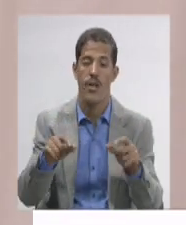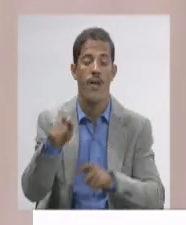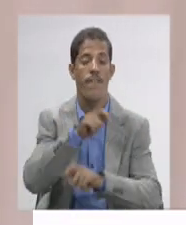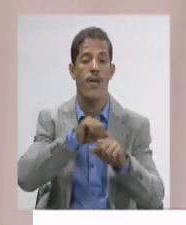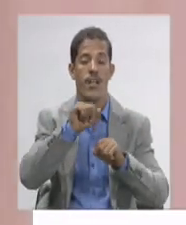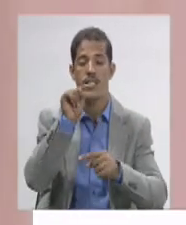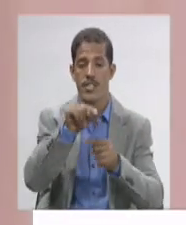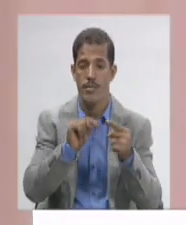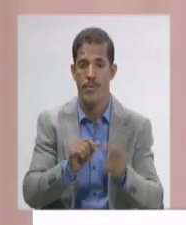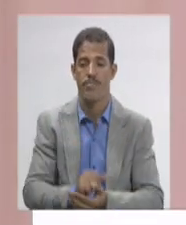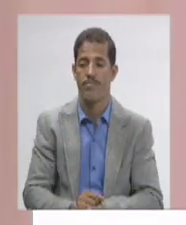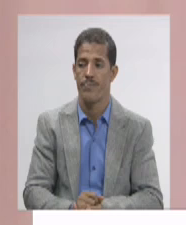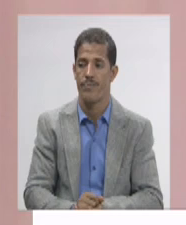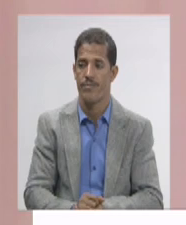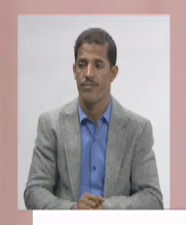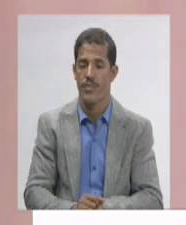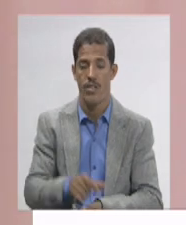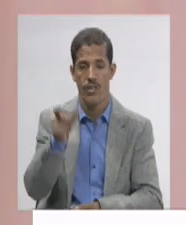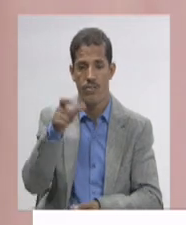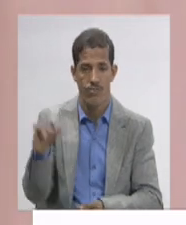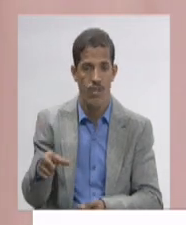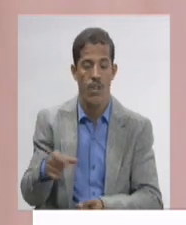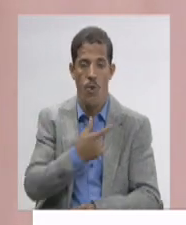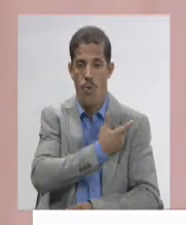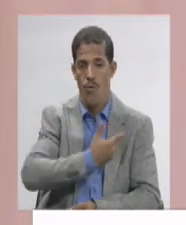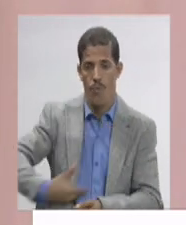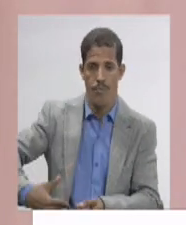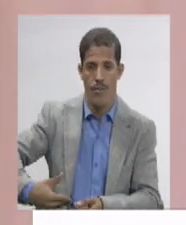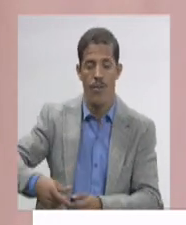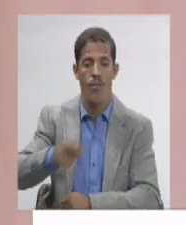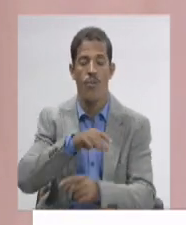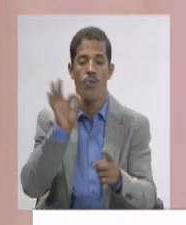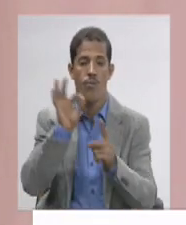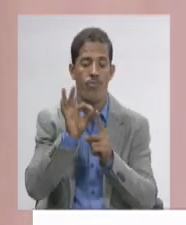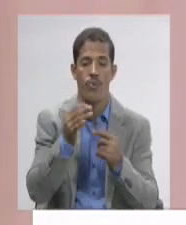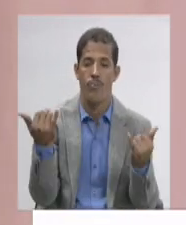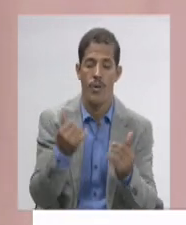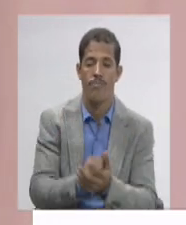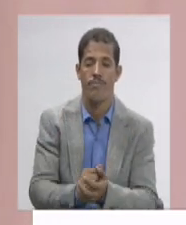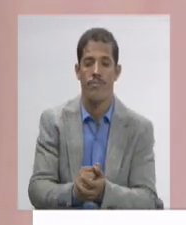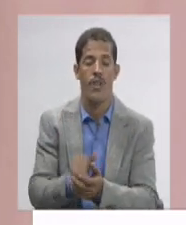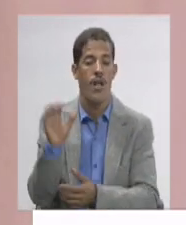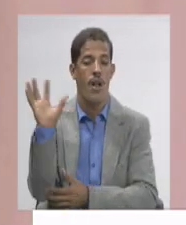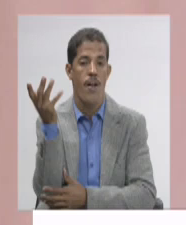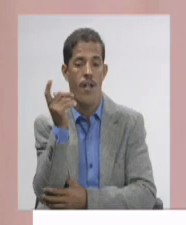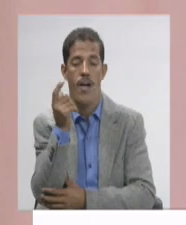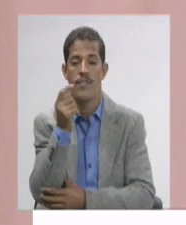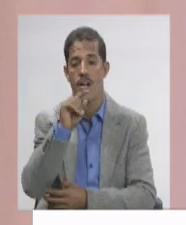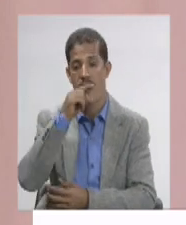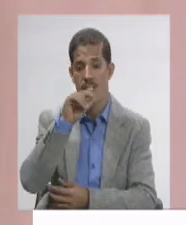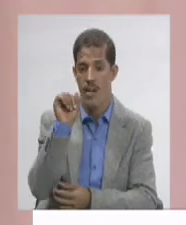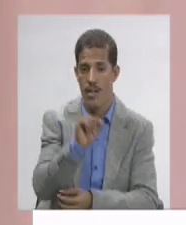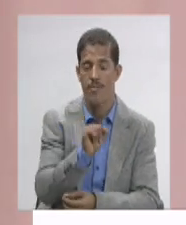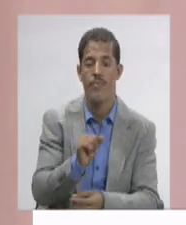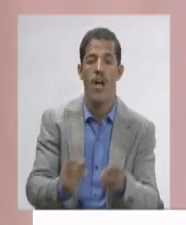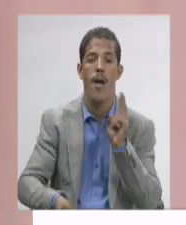للساكنين عمده بلديه تكج بين في كلمته الاهميه القصوى التي تحتلها التنميه الواحاتيه في تجج معتبرا ان هذا المهرجان